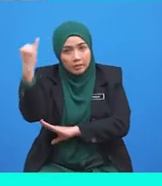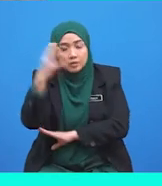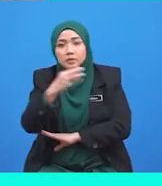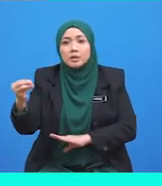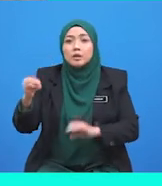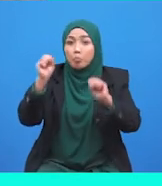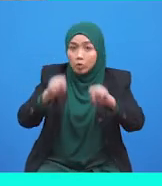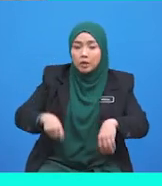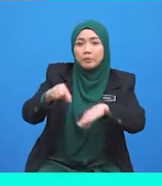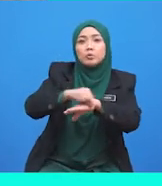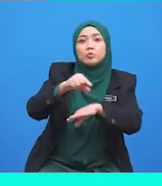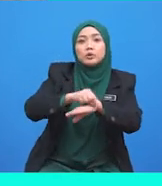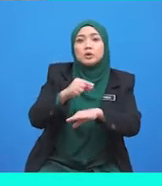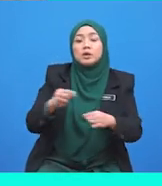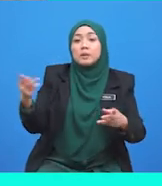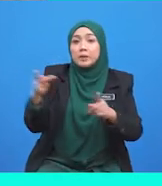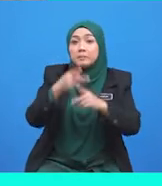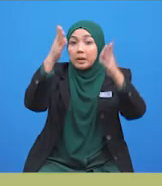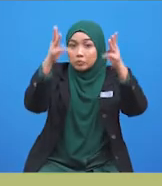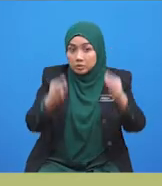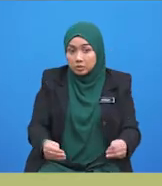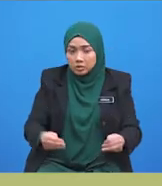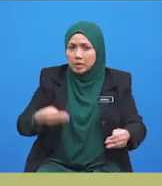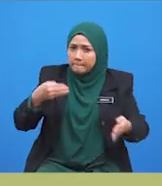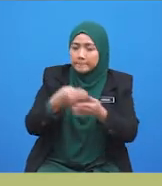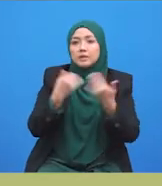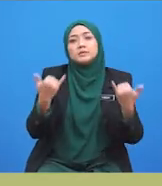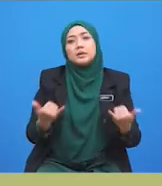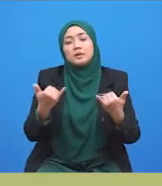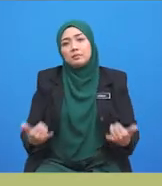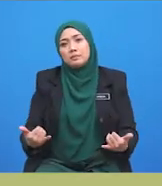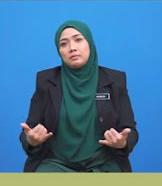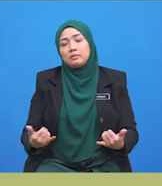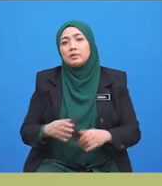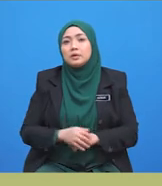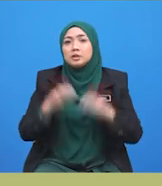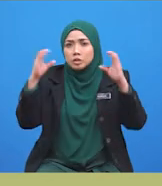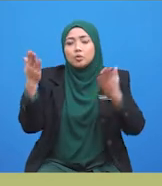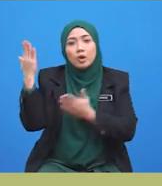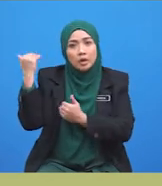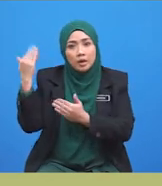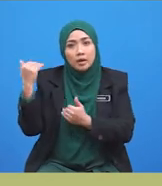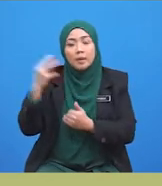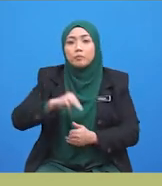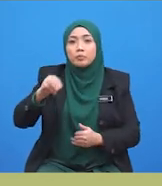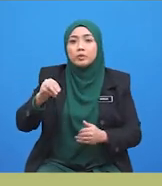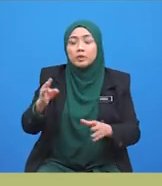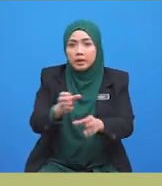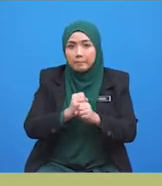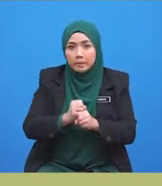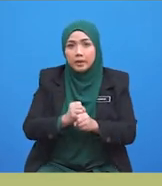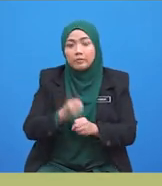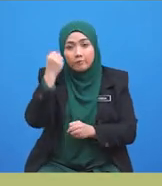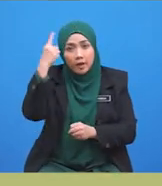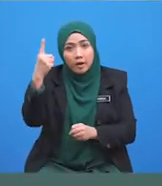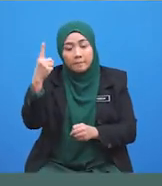berguna kepada manusia hingga kini. Oleh itu, cikgu berharap murid-murid dapat memahami pembelajaran kita